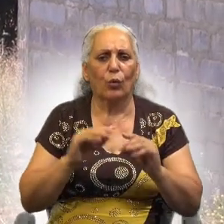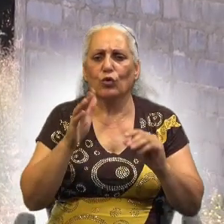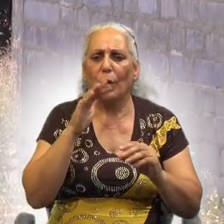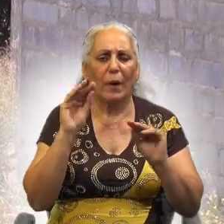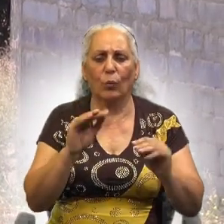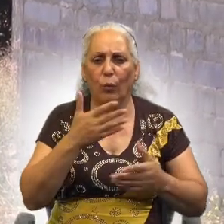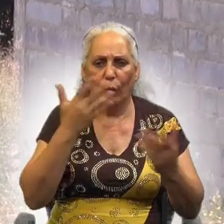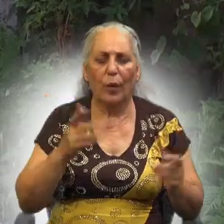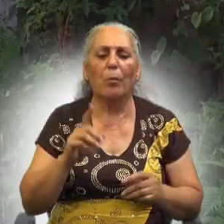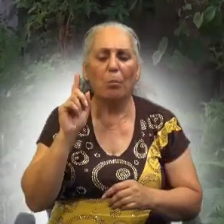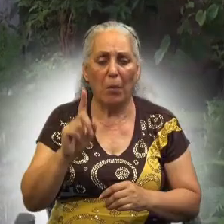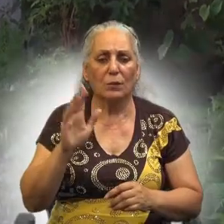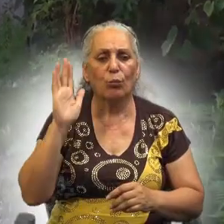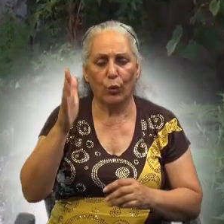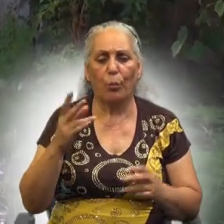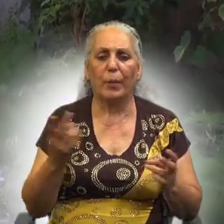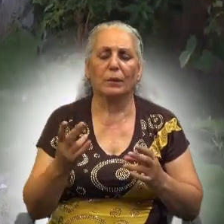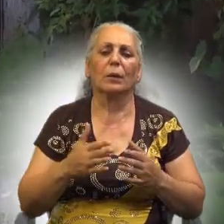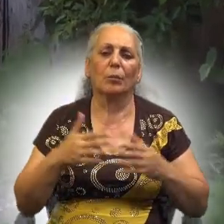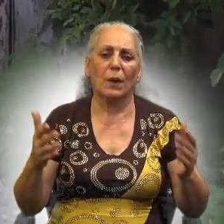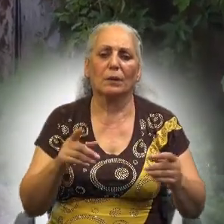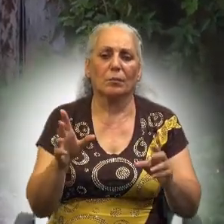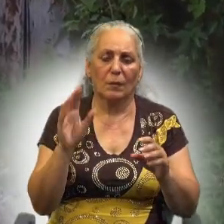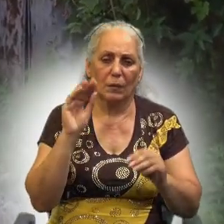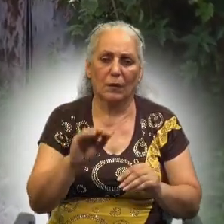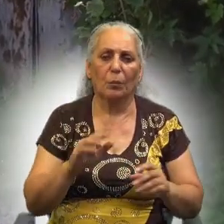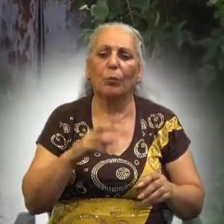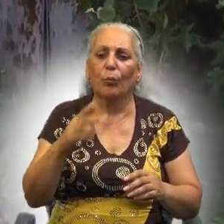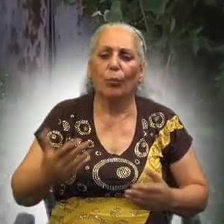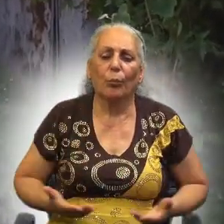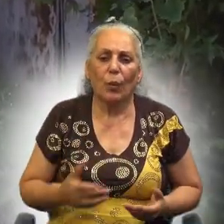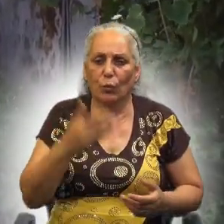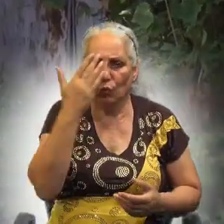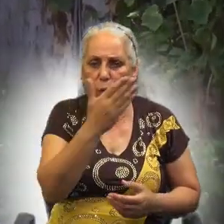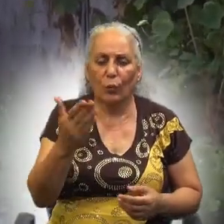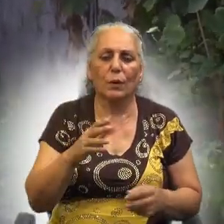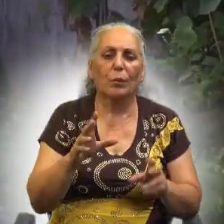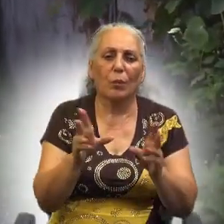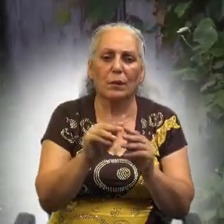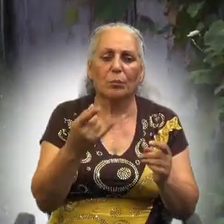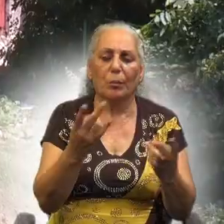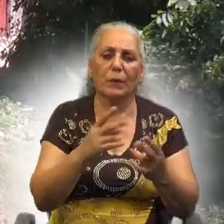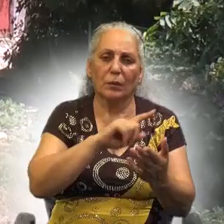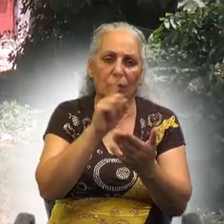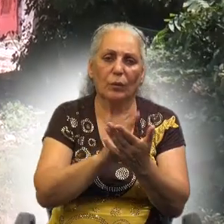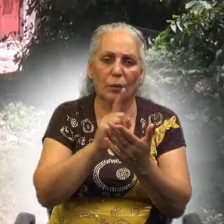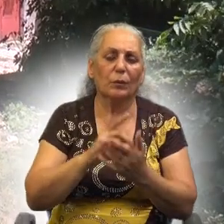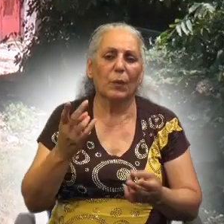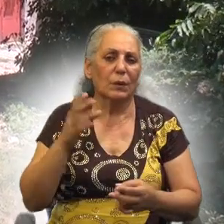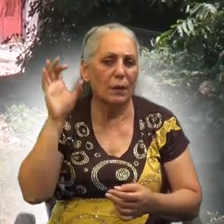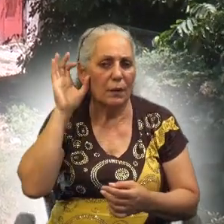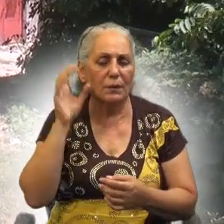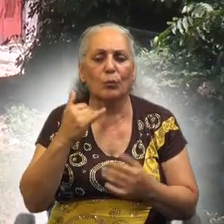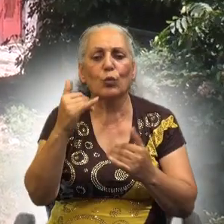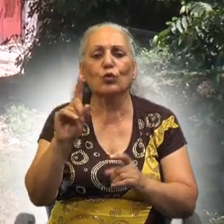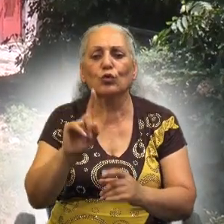լինելու է, դա արդեն փաստ է։ Փողմարսպետն էլ հանդիպում է բնակիչների հետ, ճշտելու նրանց խնդիրներն ու լսելու առաջարկները։ Հանդիպումներն ավարտելուց